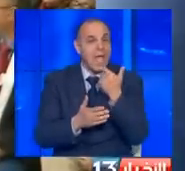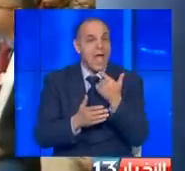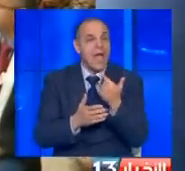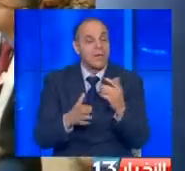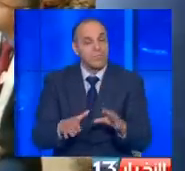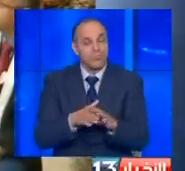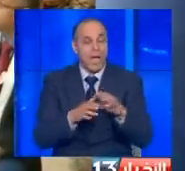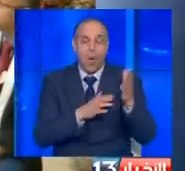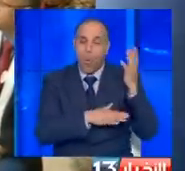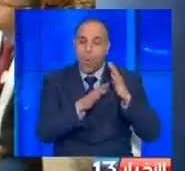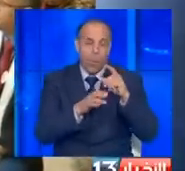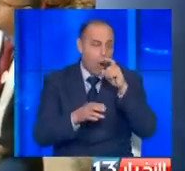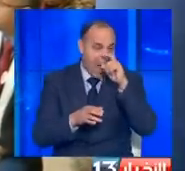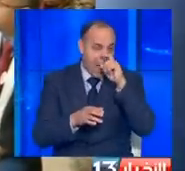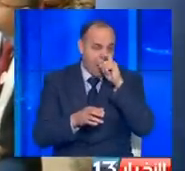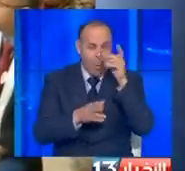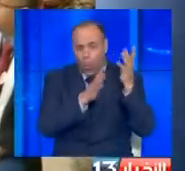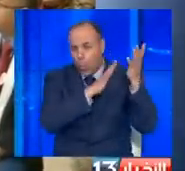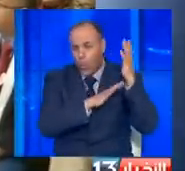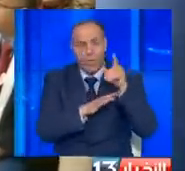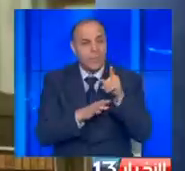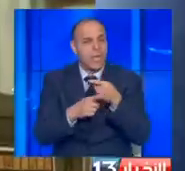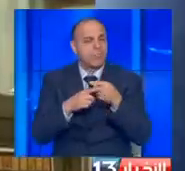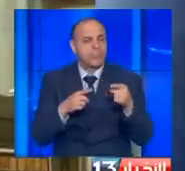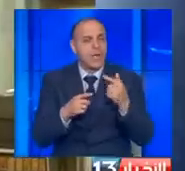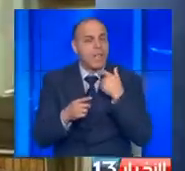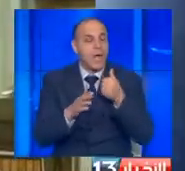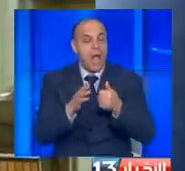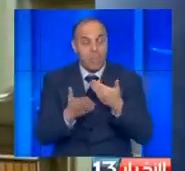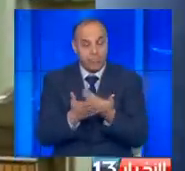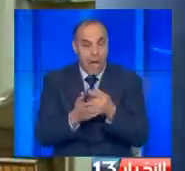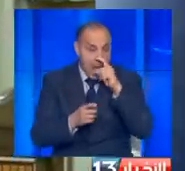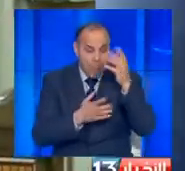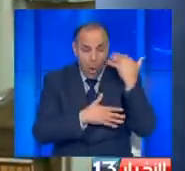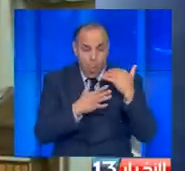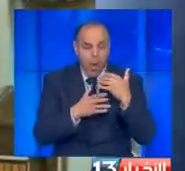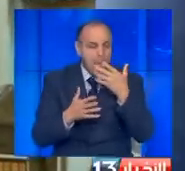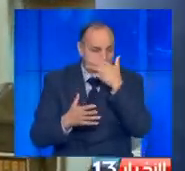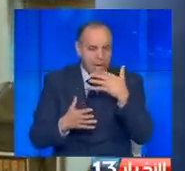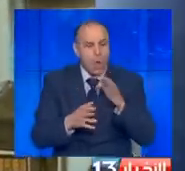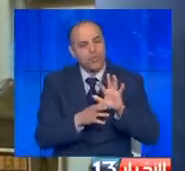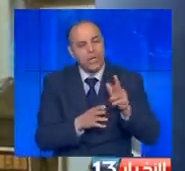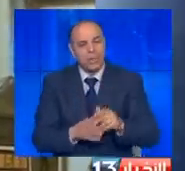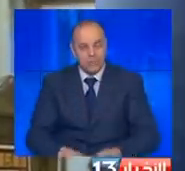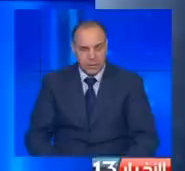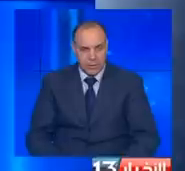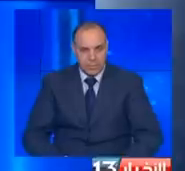بالتراث الشعبي وتثمن مخزون اثريا يميز الحضاره العربيه في مغربها ومشرقها